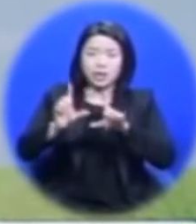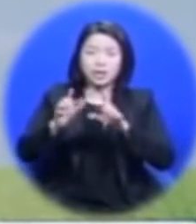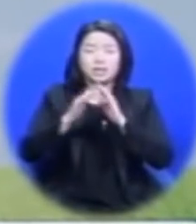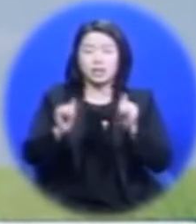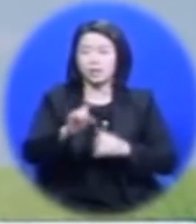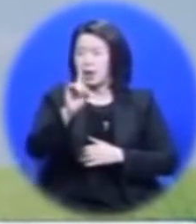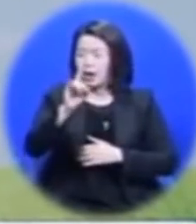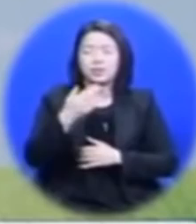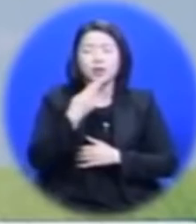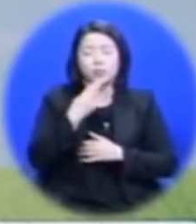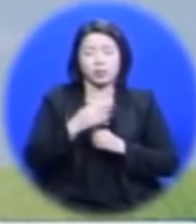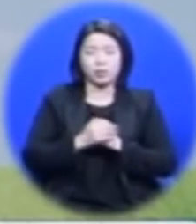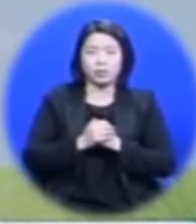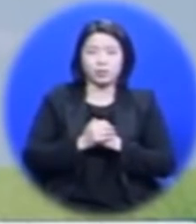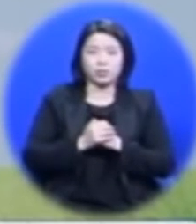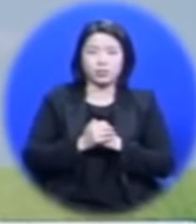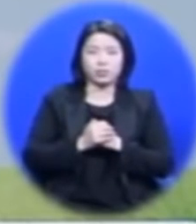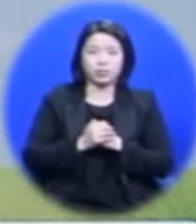없어요.